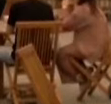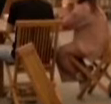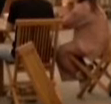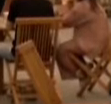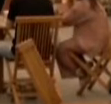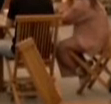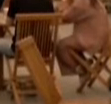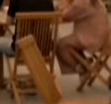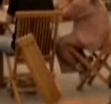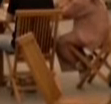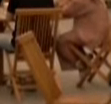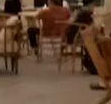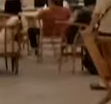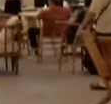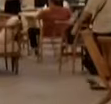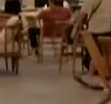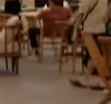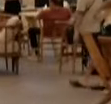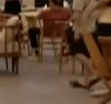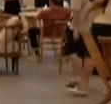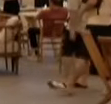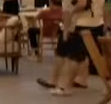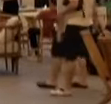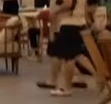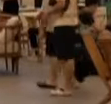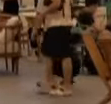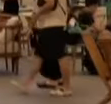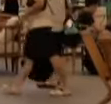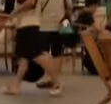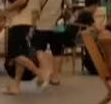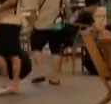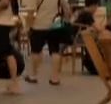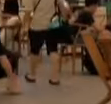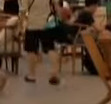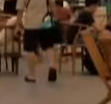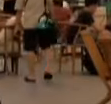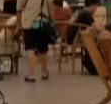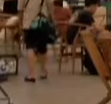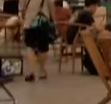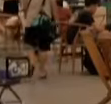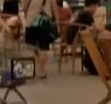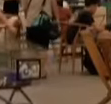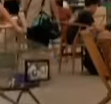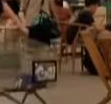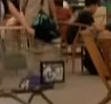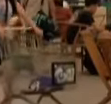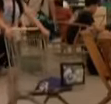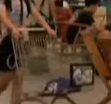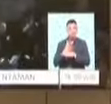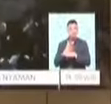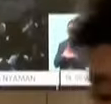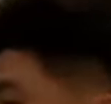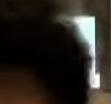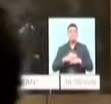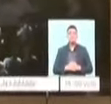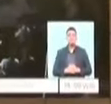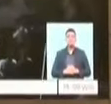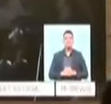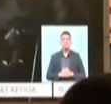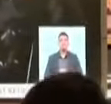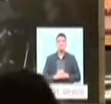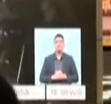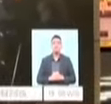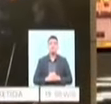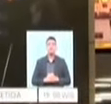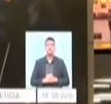tempat seperti itu ya usai acara dilangsungkan atau nobar dilaksanakan mereka akan pulang para penonton akan pulang atau berpindah tempat